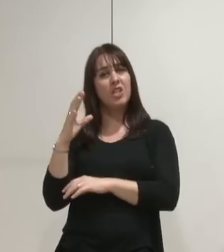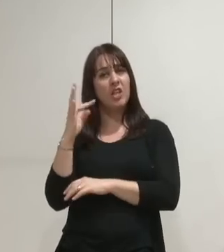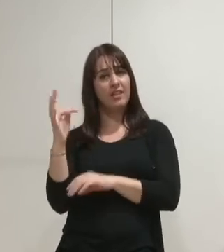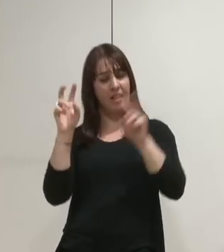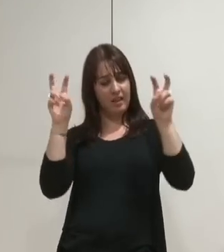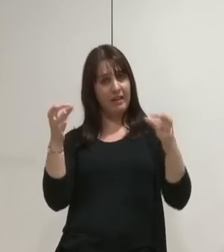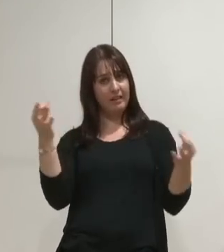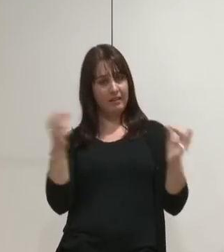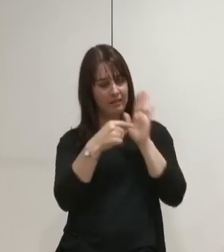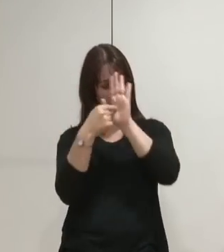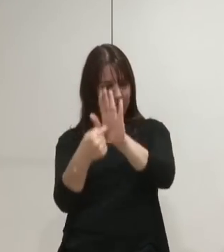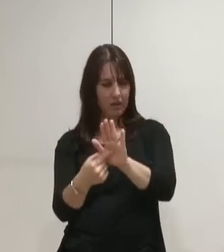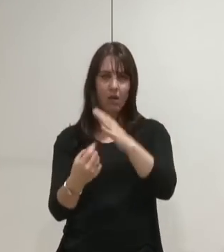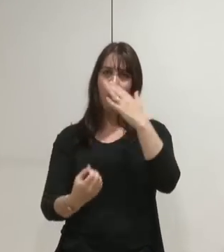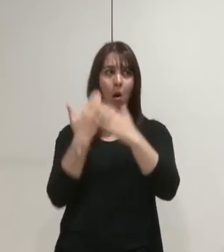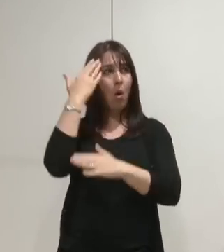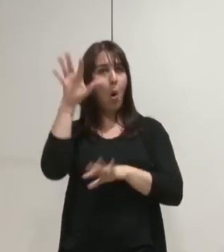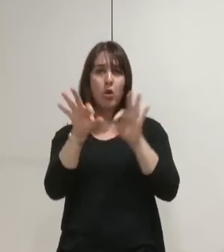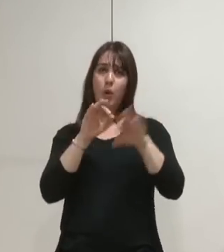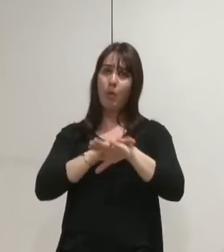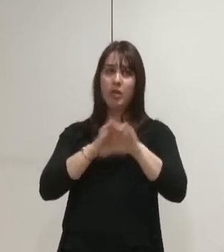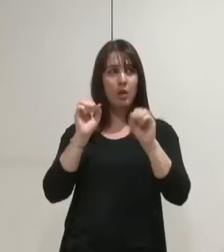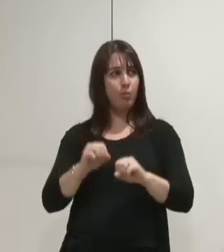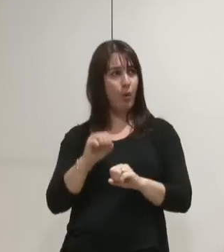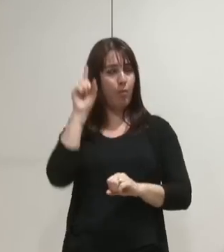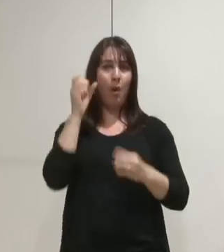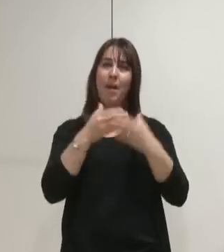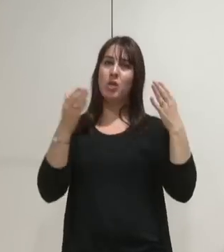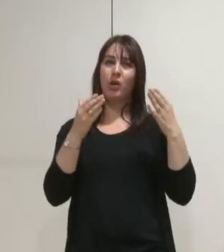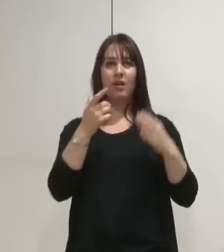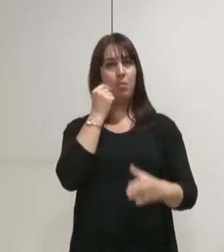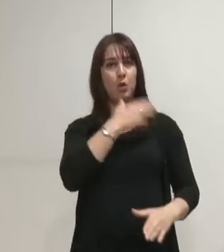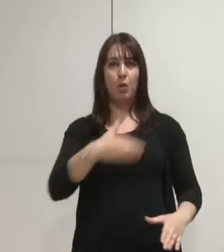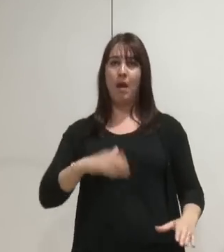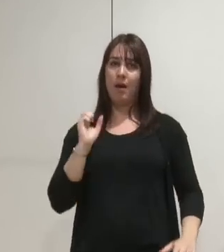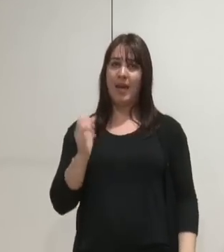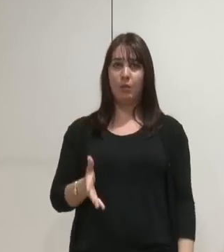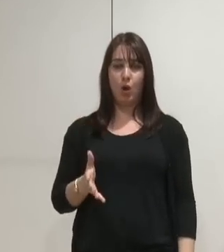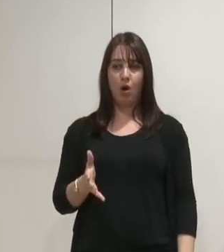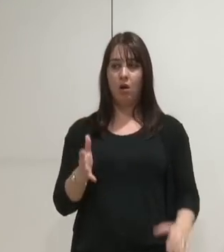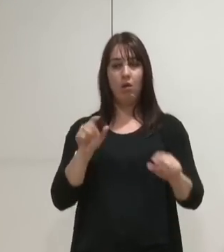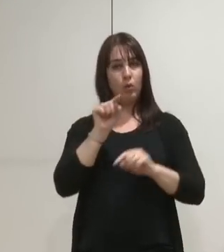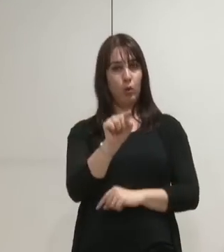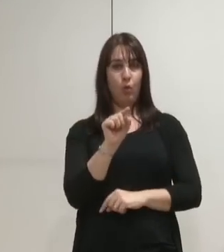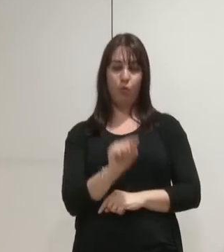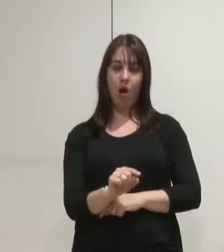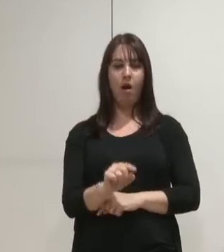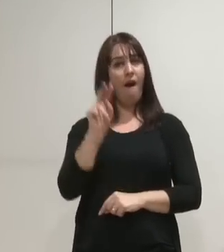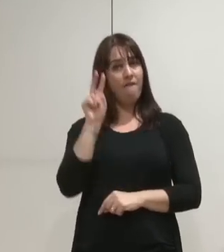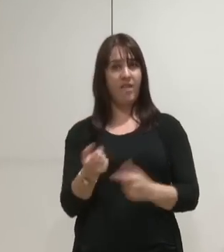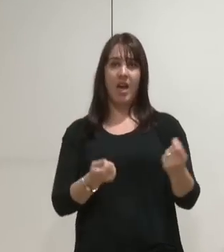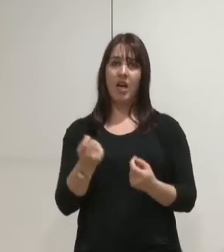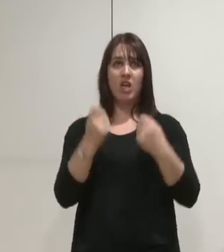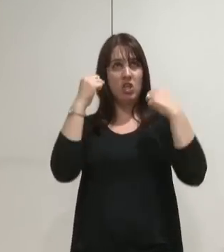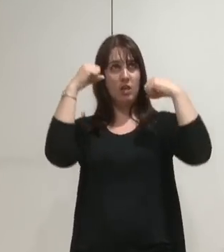était possible par la nouvelle majorité du ma Éric Piol de point créer une véritable régime municipale de